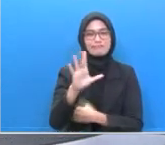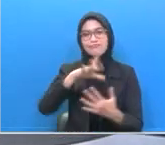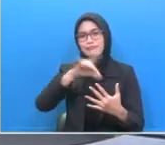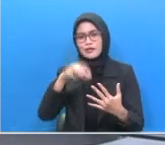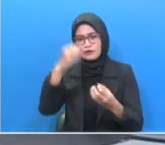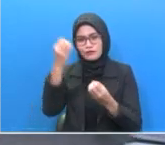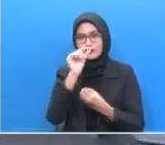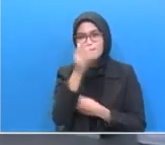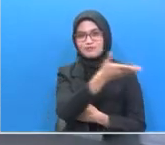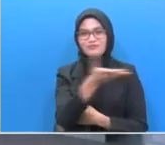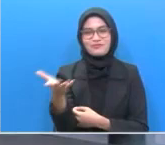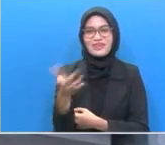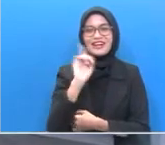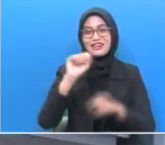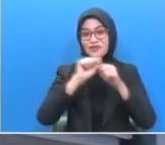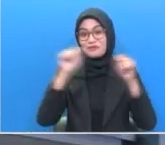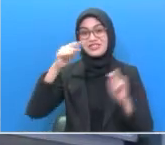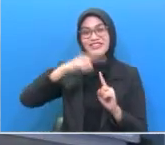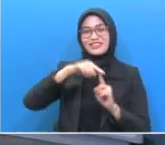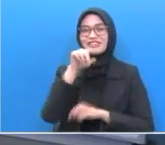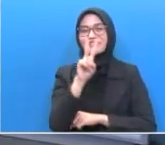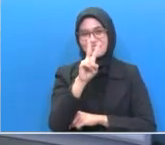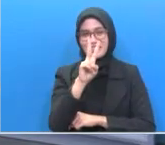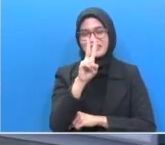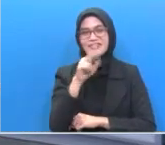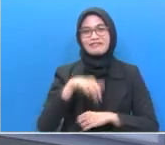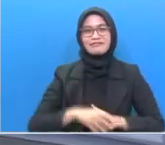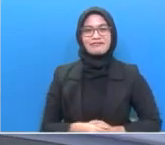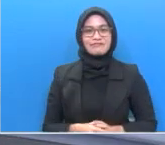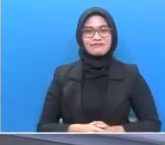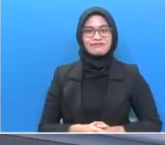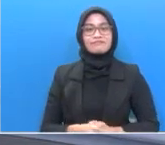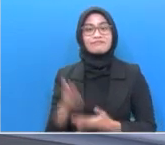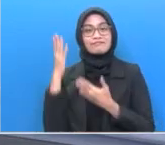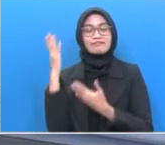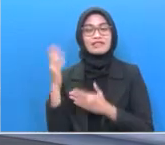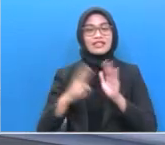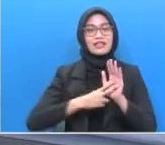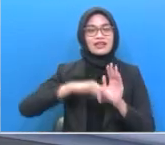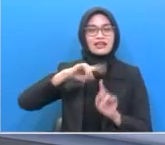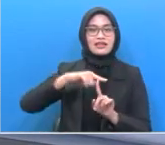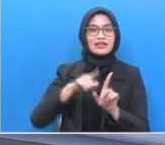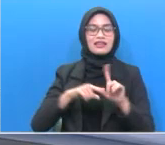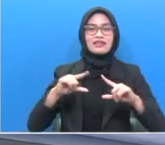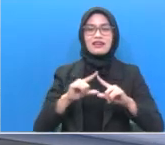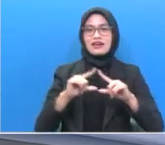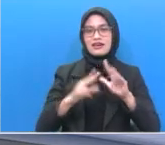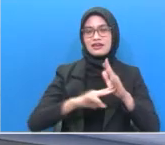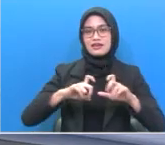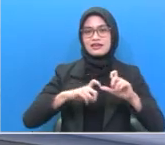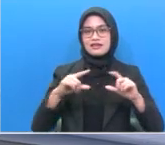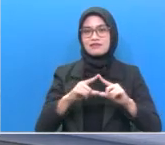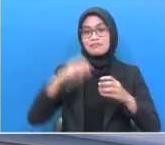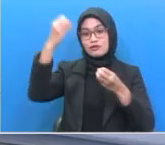informasi untuk anda hanya di Kompas TV independen terpercaya bersama saya Nitya Annisa kita mulai informasi